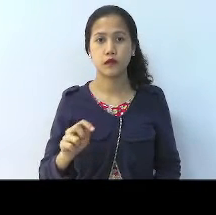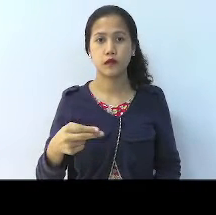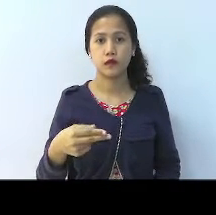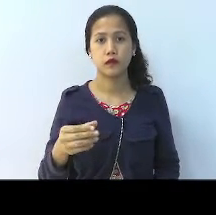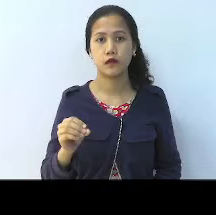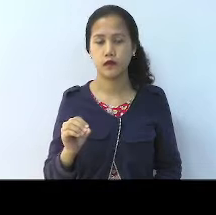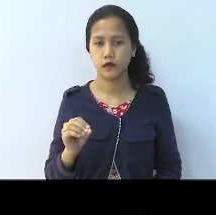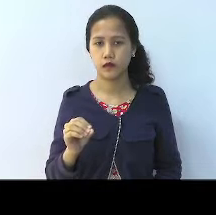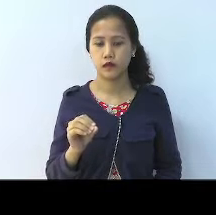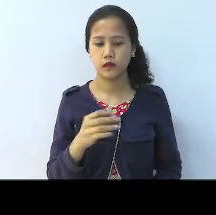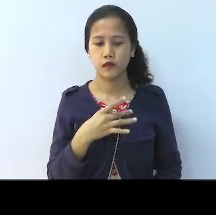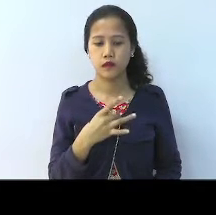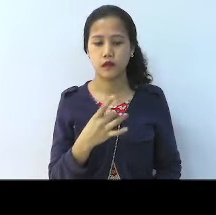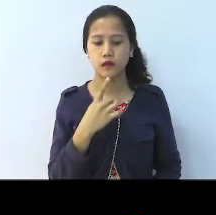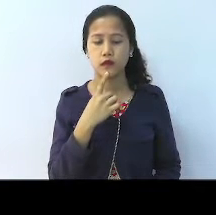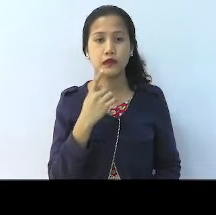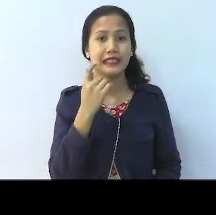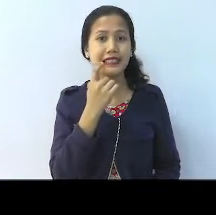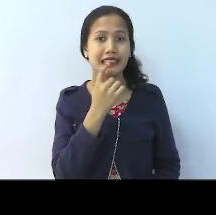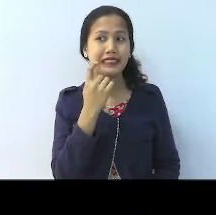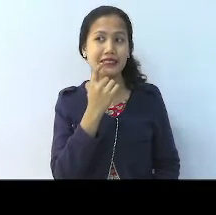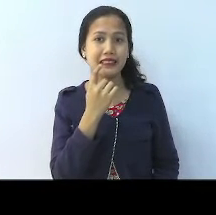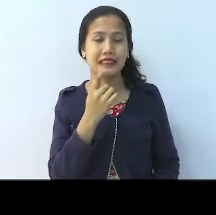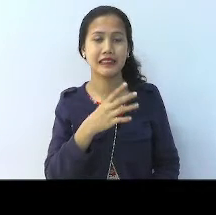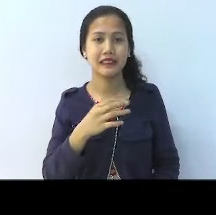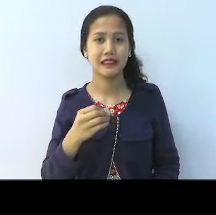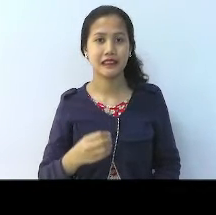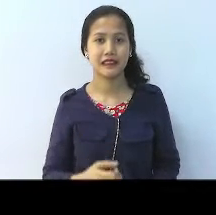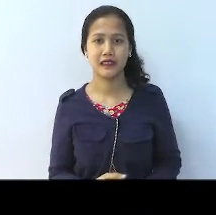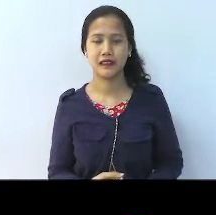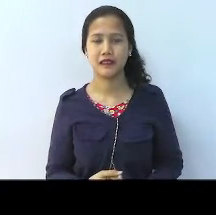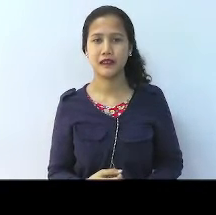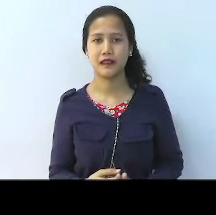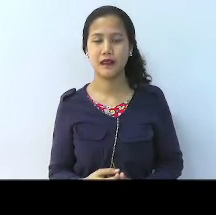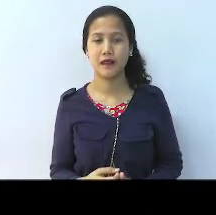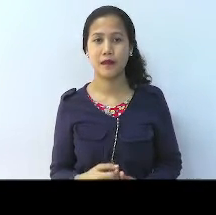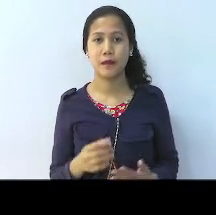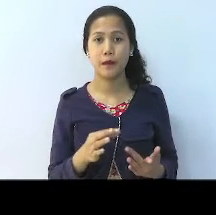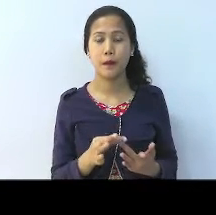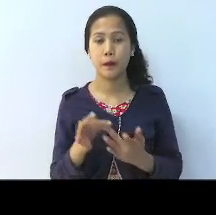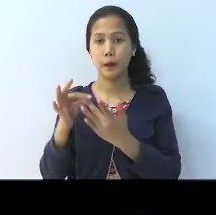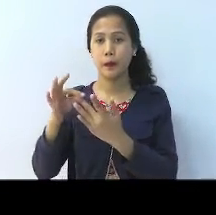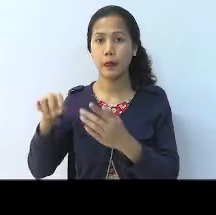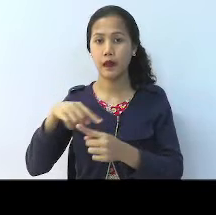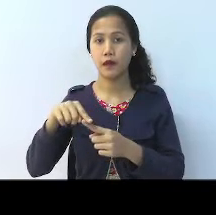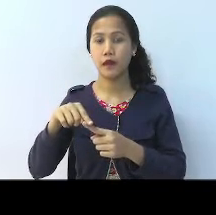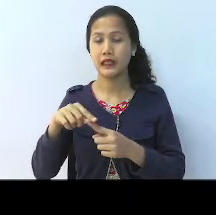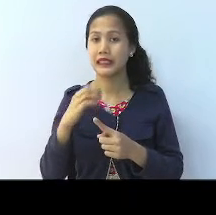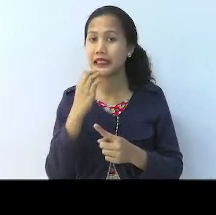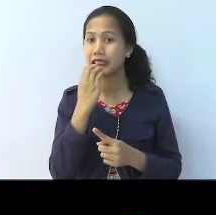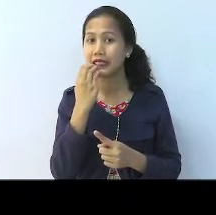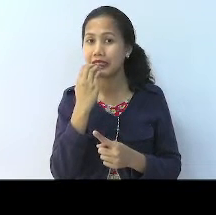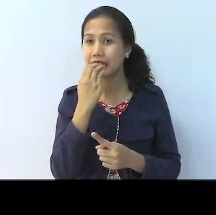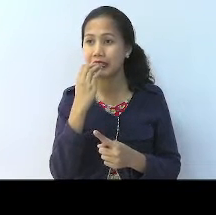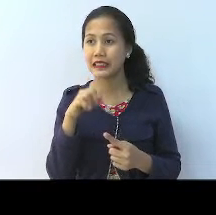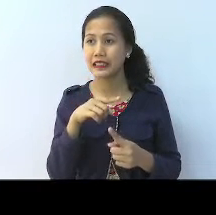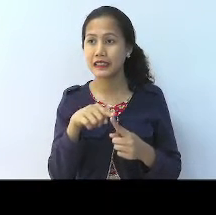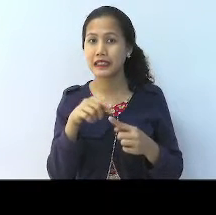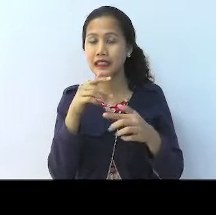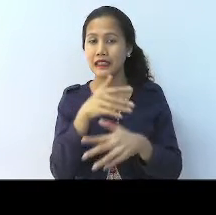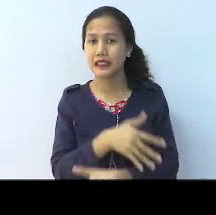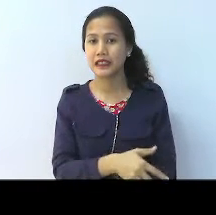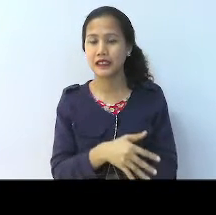iresetahan po kayo ng mga muscle relaxants, pain relievers, at maaari rin kayong i-refer sa orthodontics